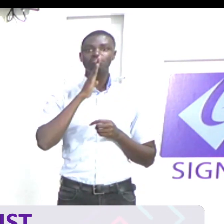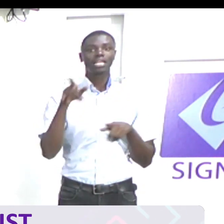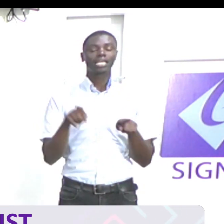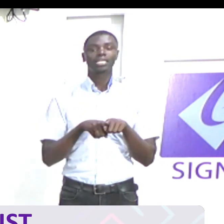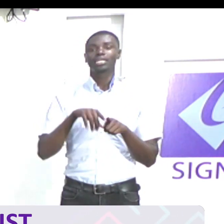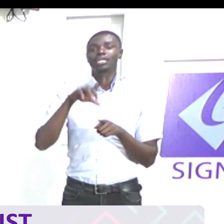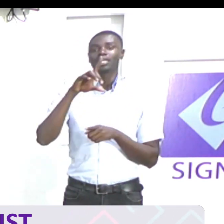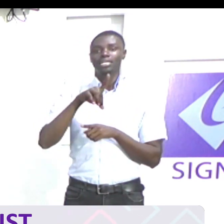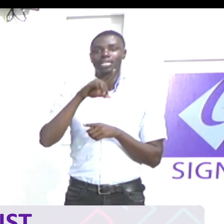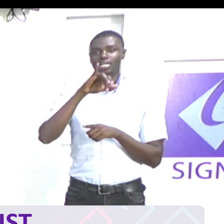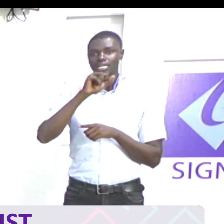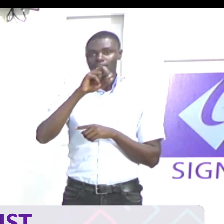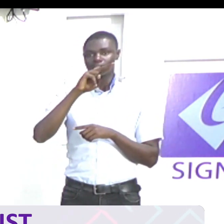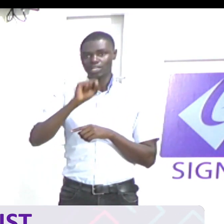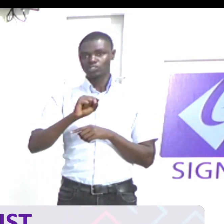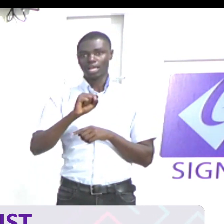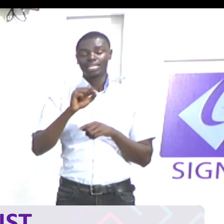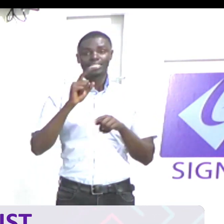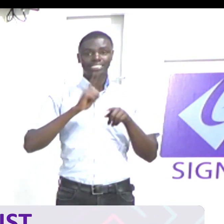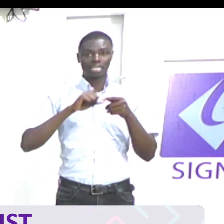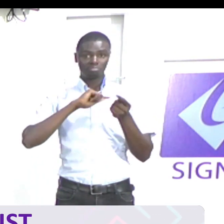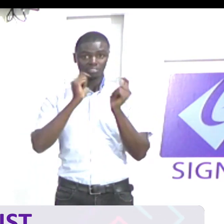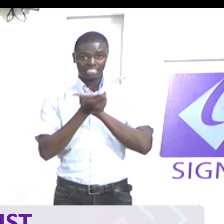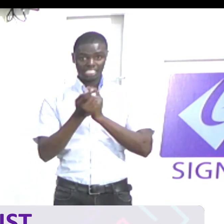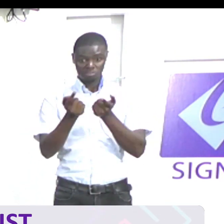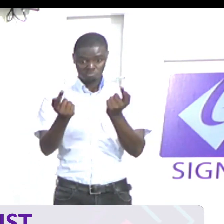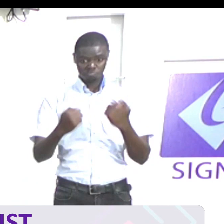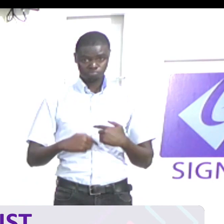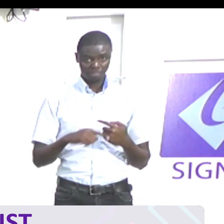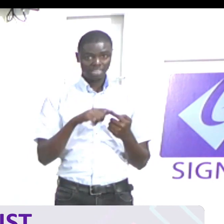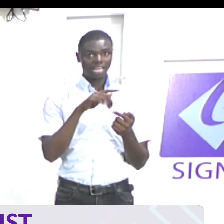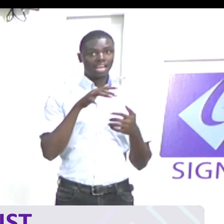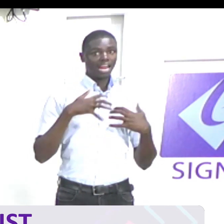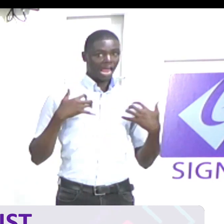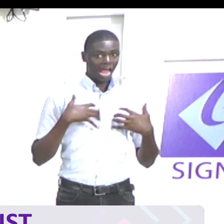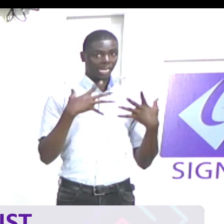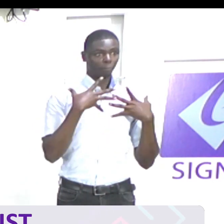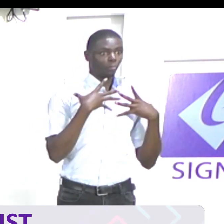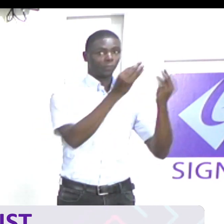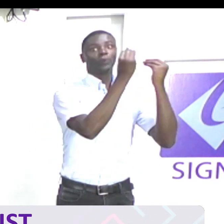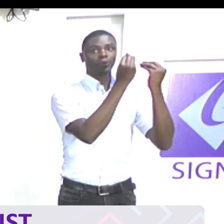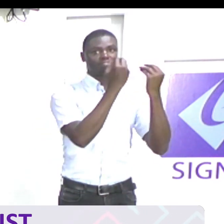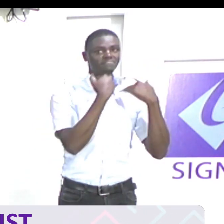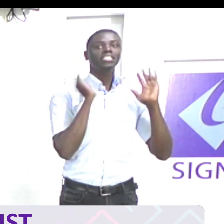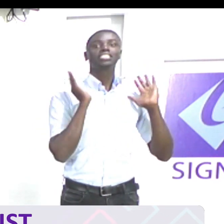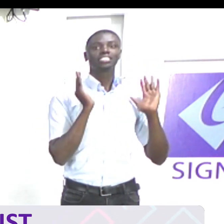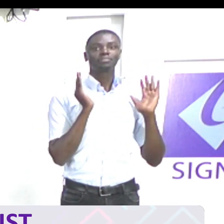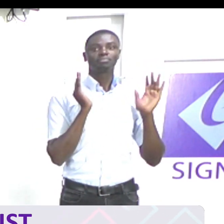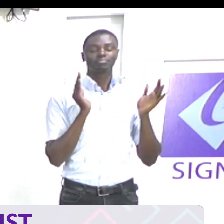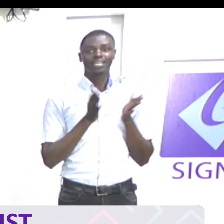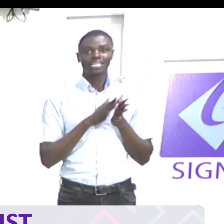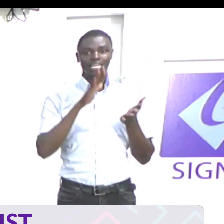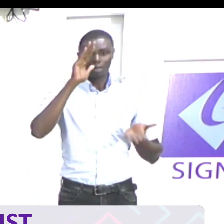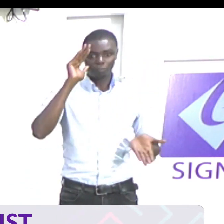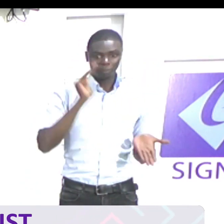dinosaur. Change came, dinosaur zikaenda. Ilishinda joke inakuwa ni rada. Sasa hivi shangazi zimekuwa zimemaliza.